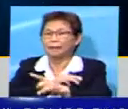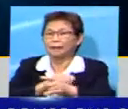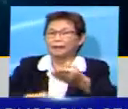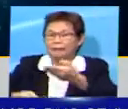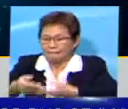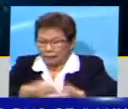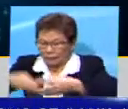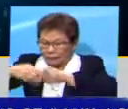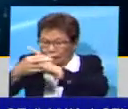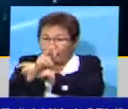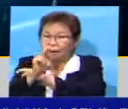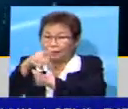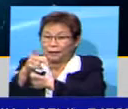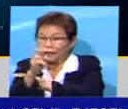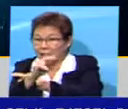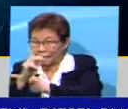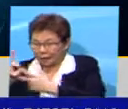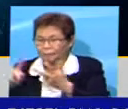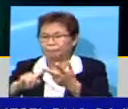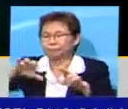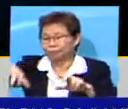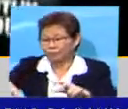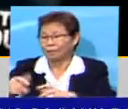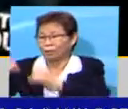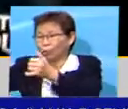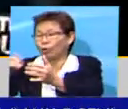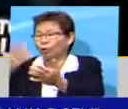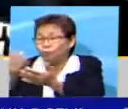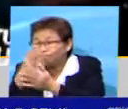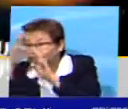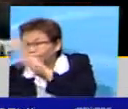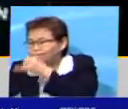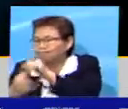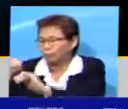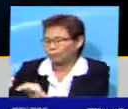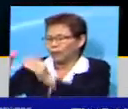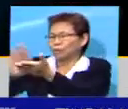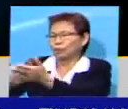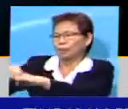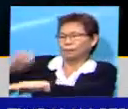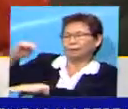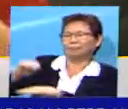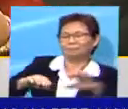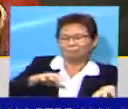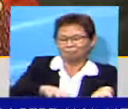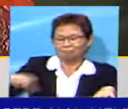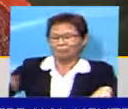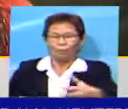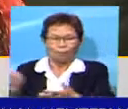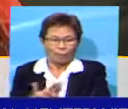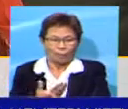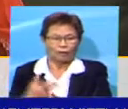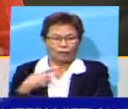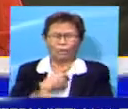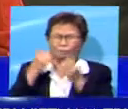Perdagangan Dalam Negeri Koperasi dan Kepenggunaan serta Anugerah Khas Inovasi Antarabangsa Peringkat Sekolah Menengah. Kita lihat